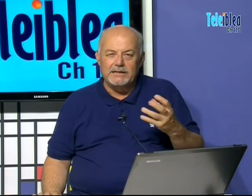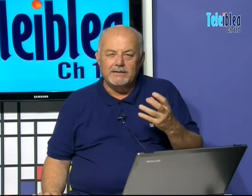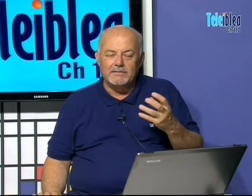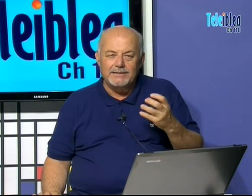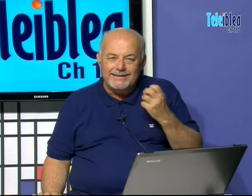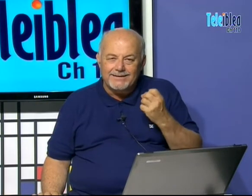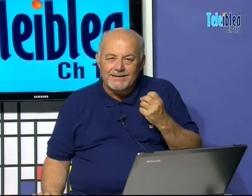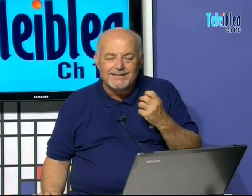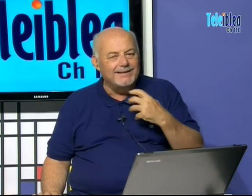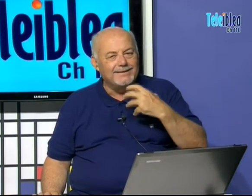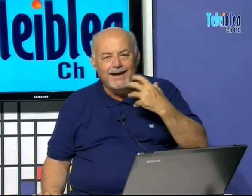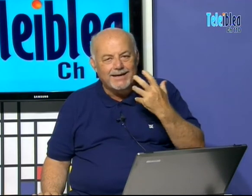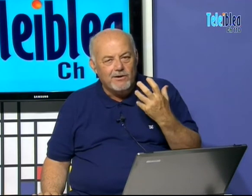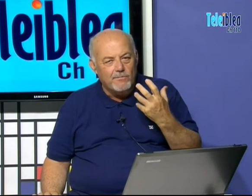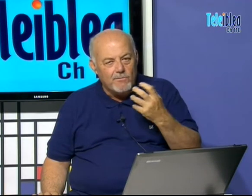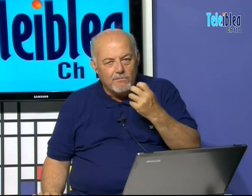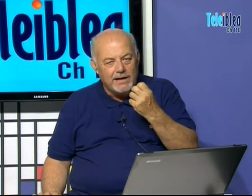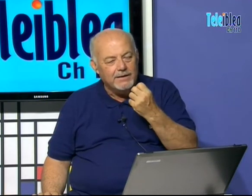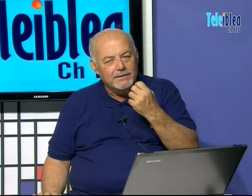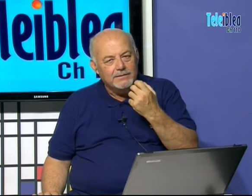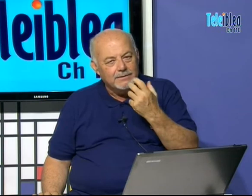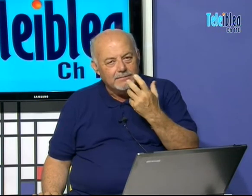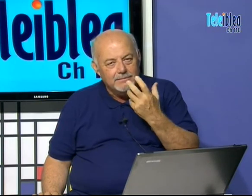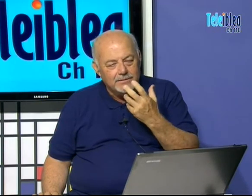di interessante e che comunque